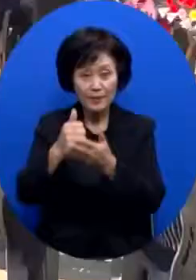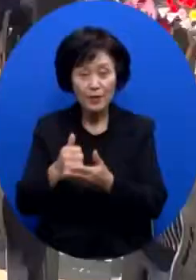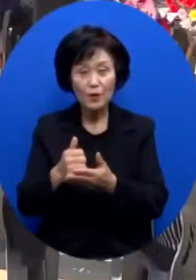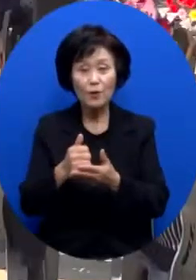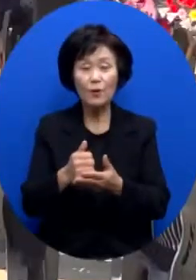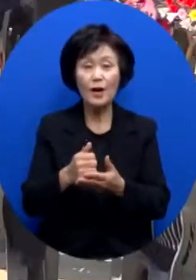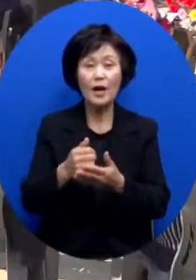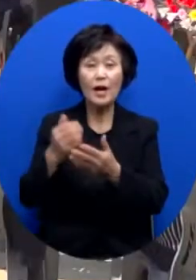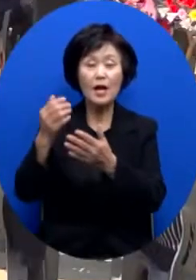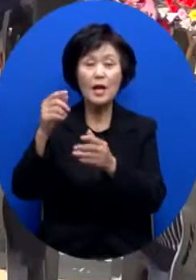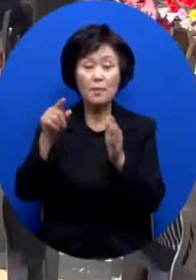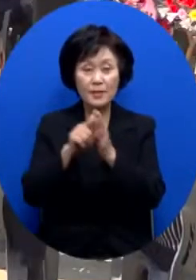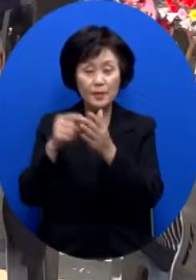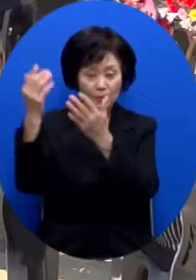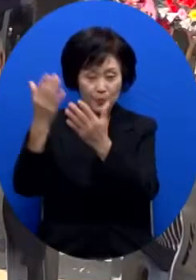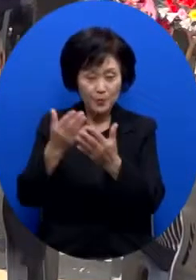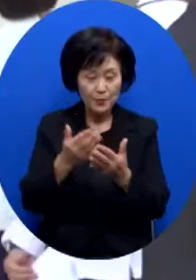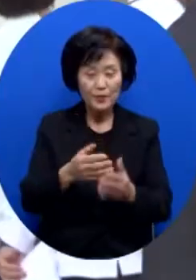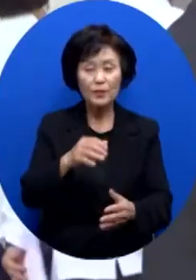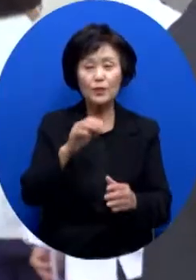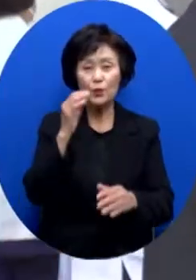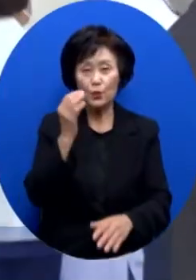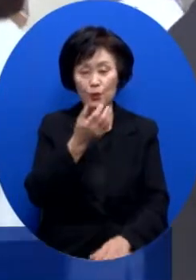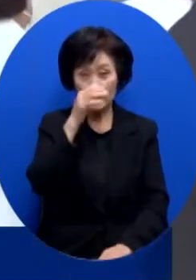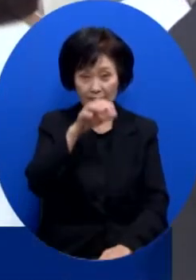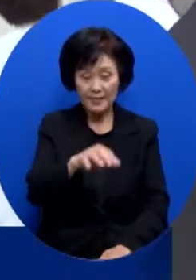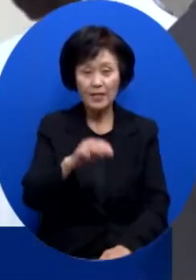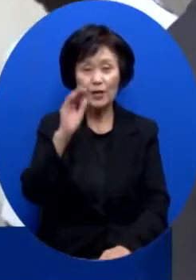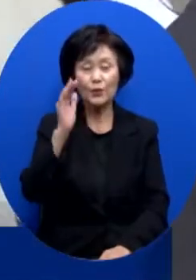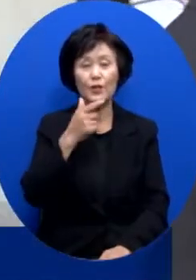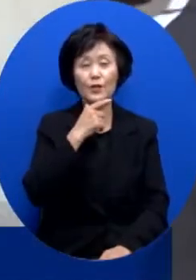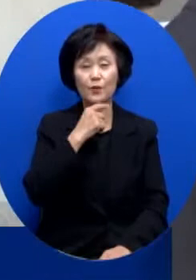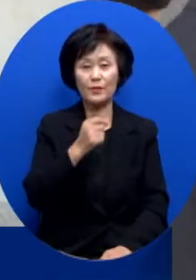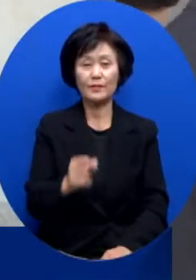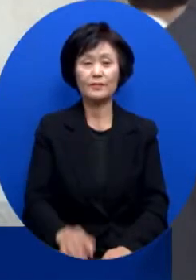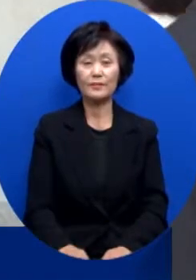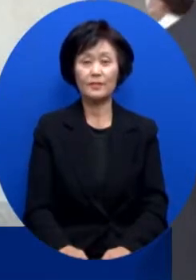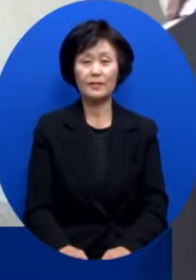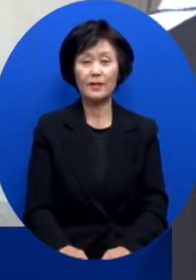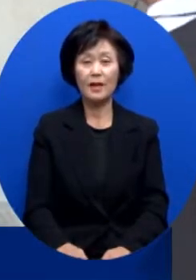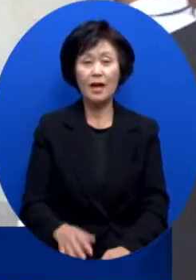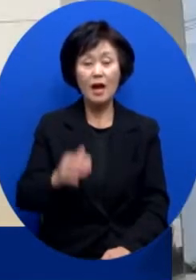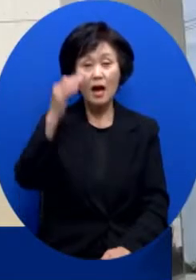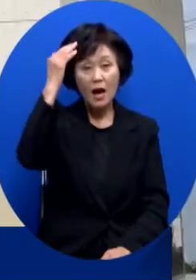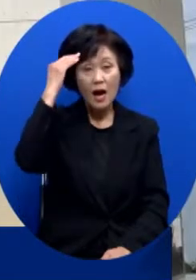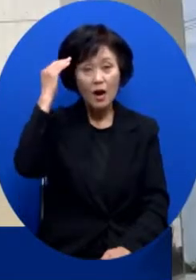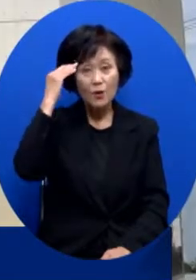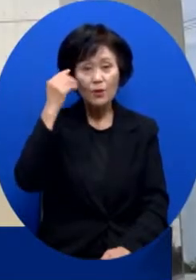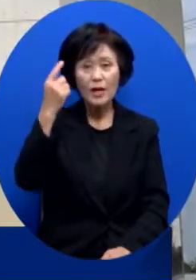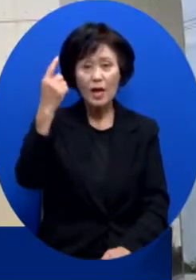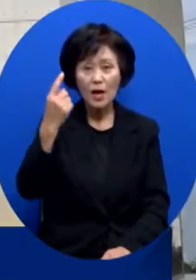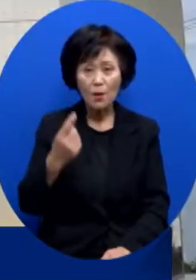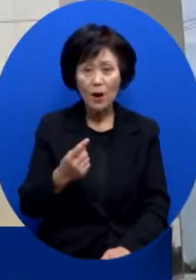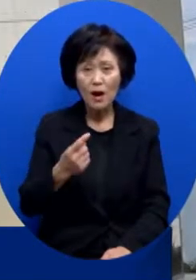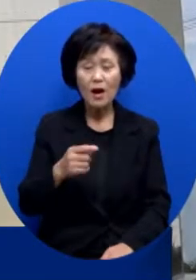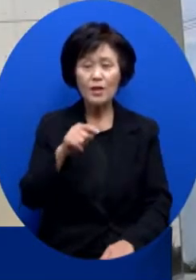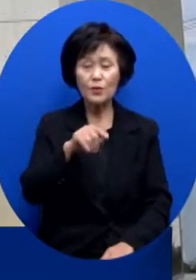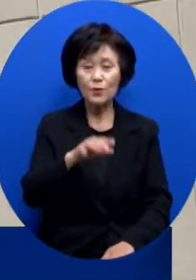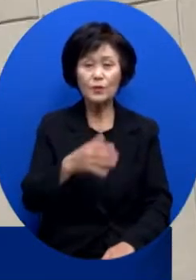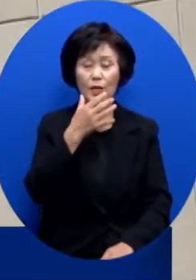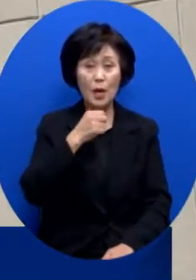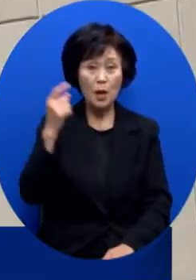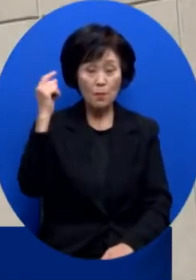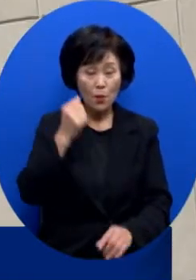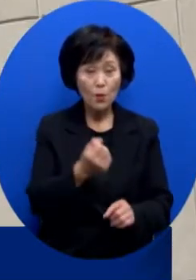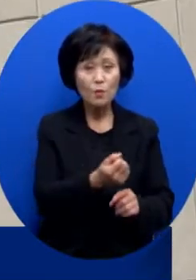정신을 물려주는 성지가 되길 기도했습니다. 한국에 오셔서 이곳에 복음을 전하고 또 학교를 세우고 또